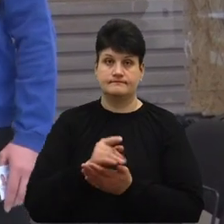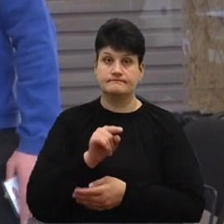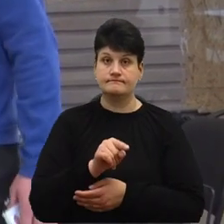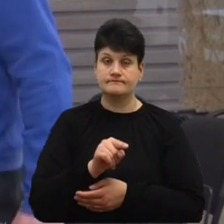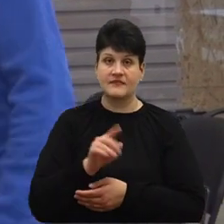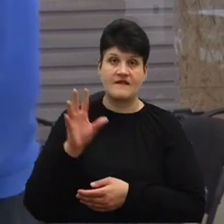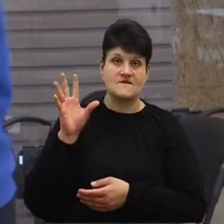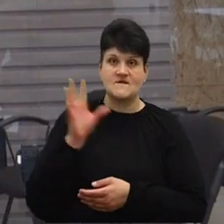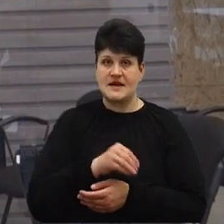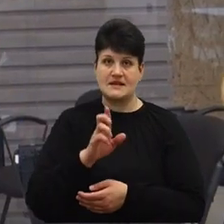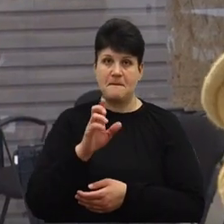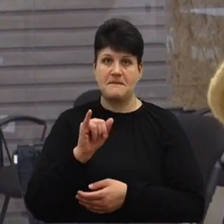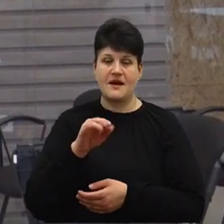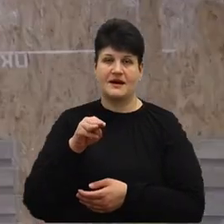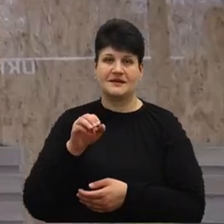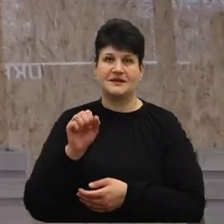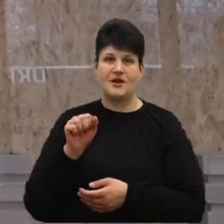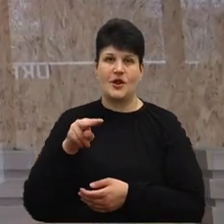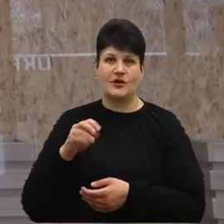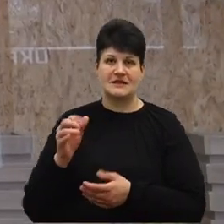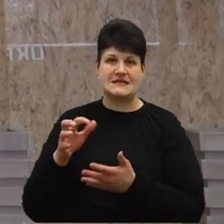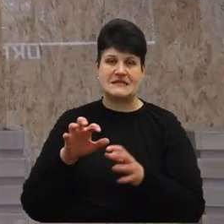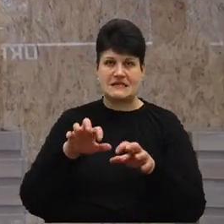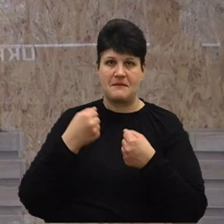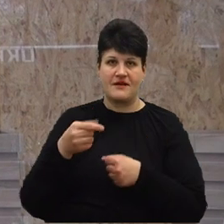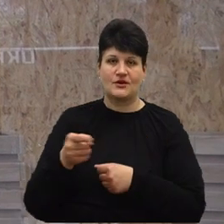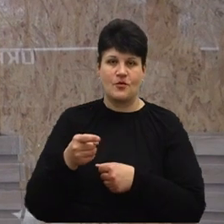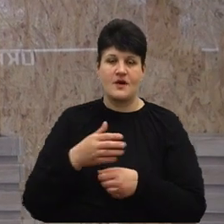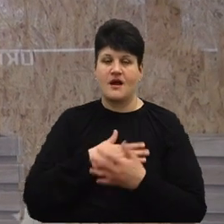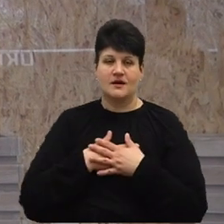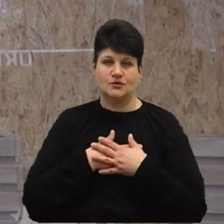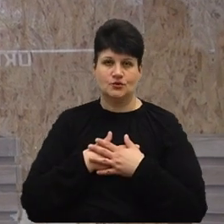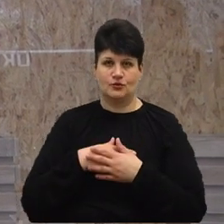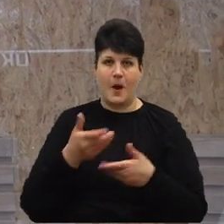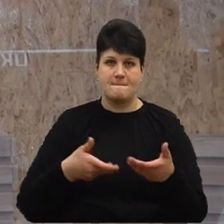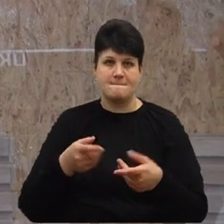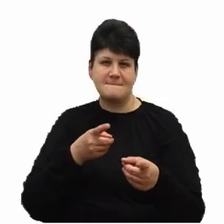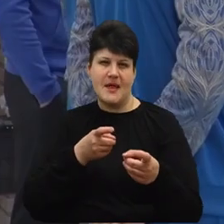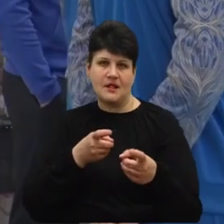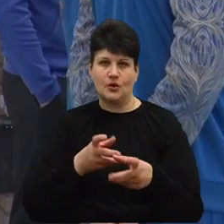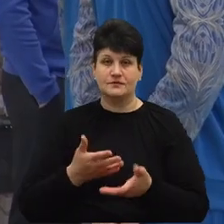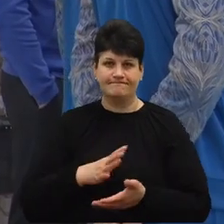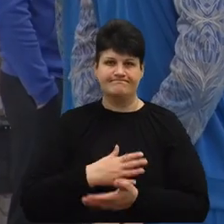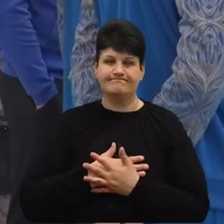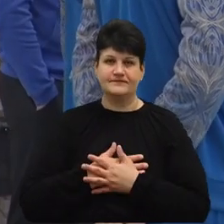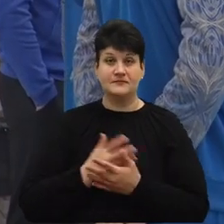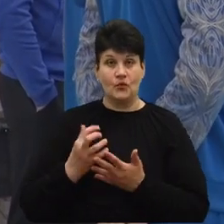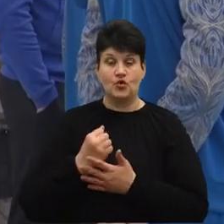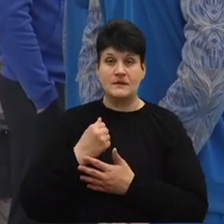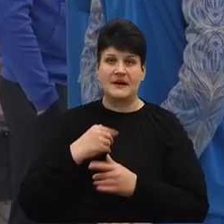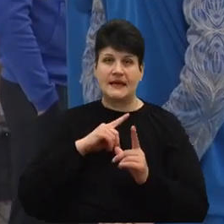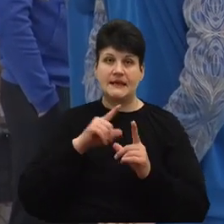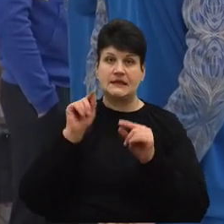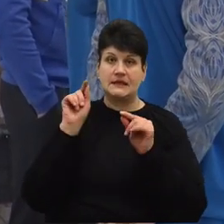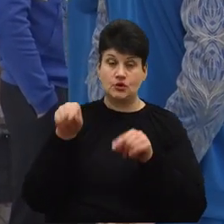забрав. Три гонки. Я люблю біатлон, люблю стрільбу. То і так виходить. Коли ми їхали туди,